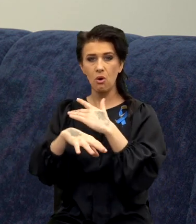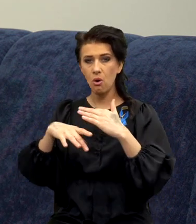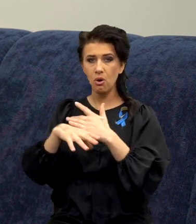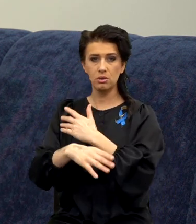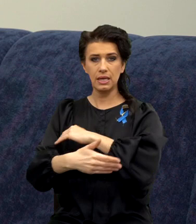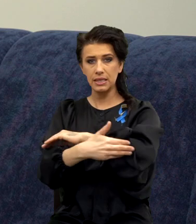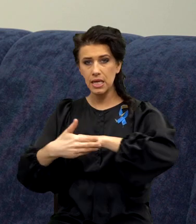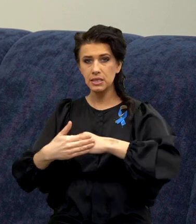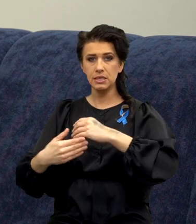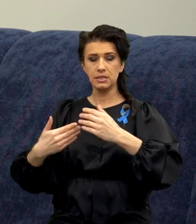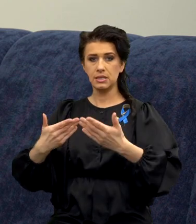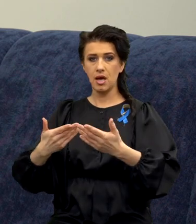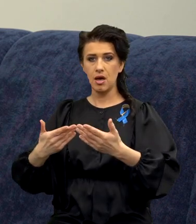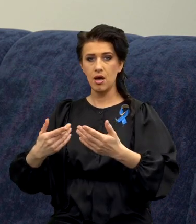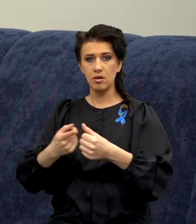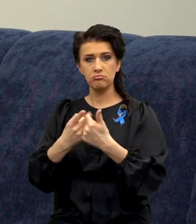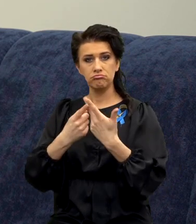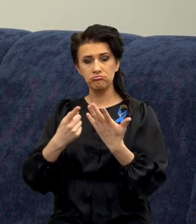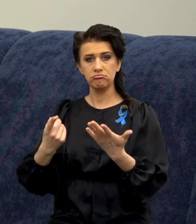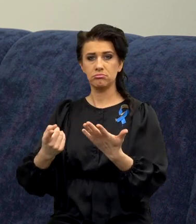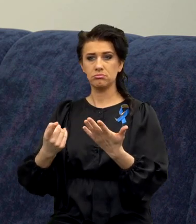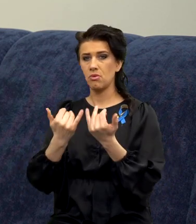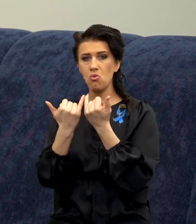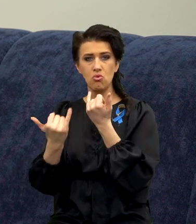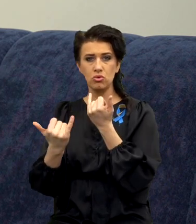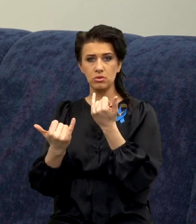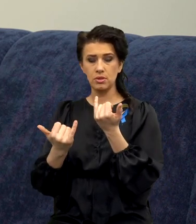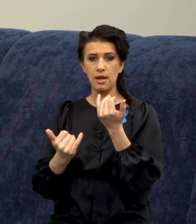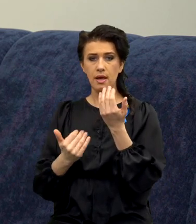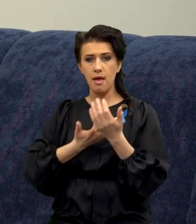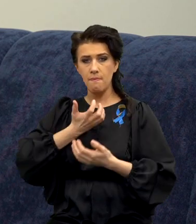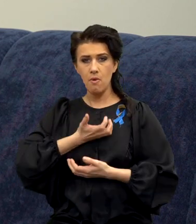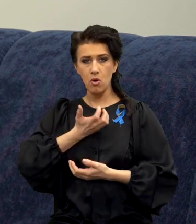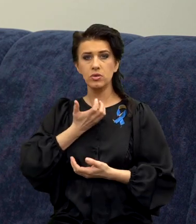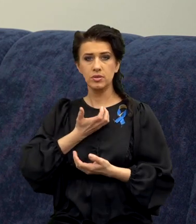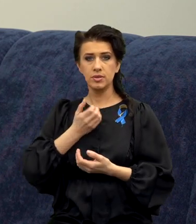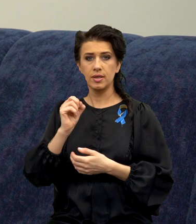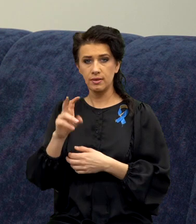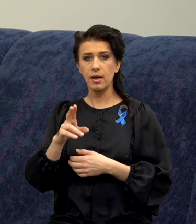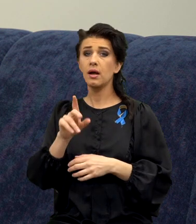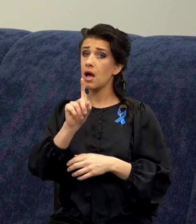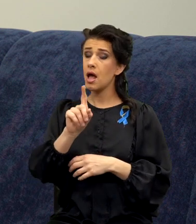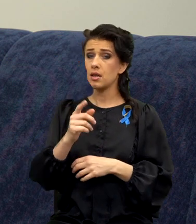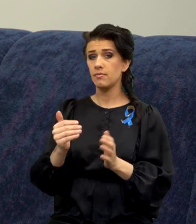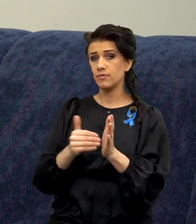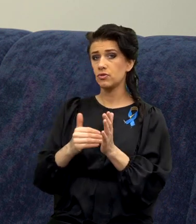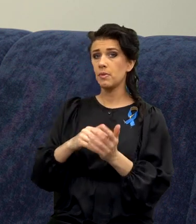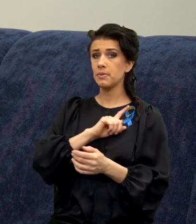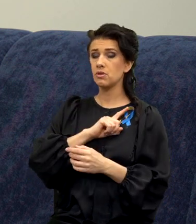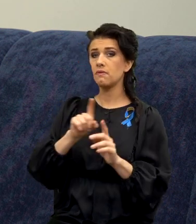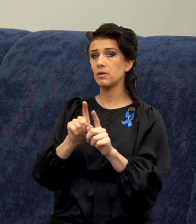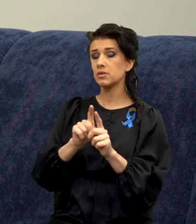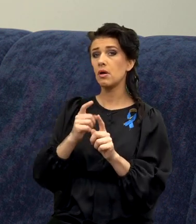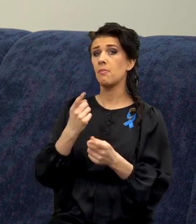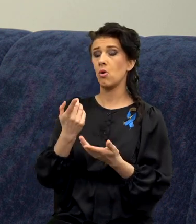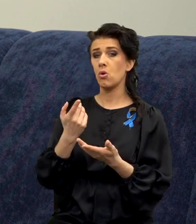się jakby no oczekujemy, że będziemy mieć z nimi do czynienia. Oczywiście my musimy mieć z tyłu głowy też to, że będzie trudno,